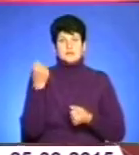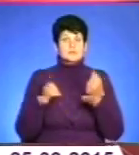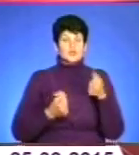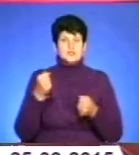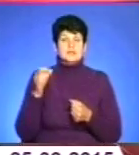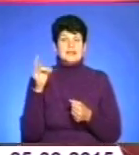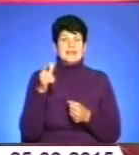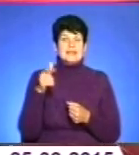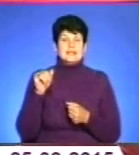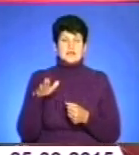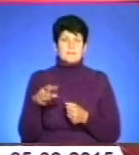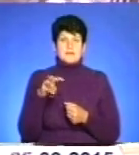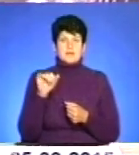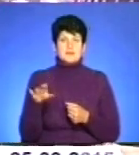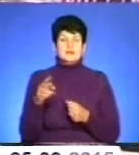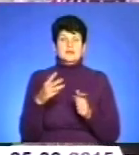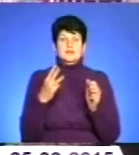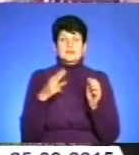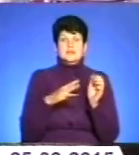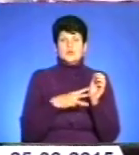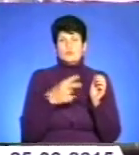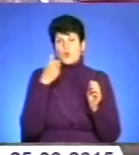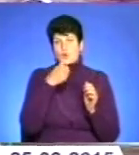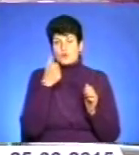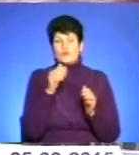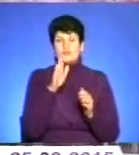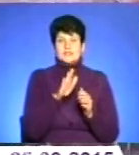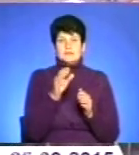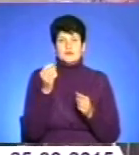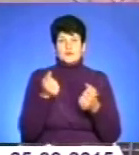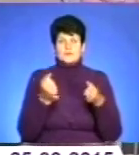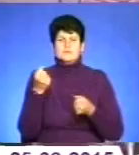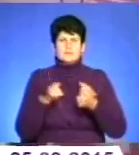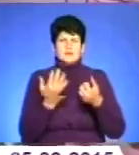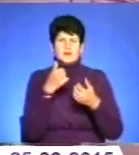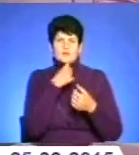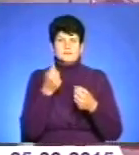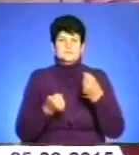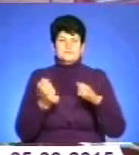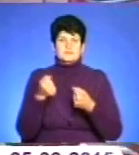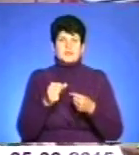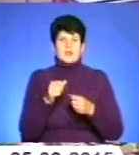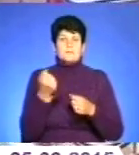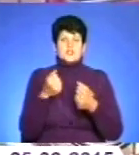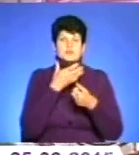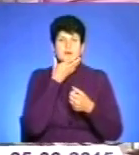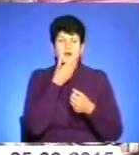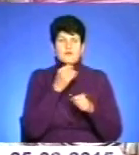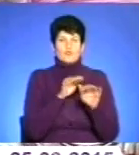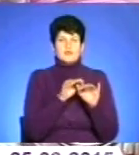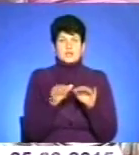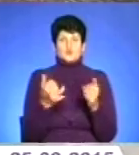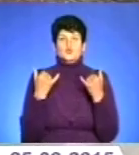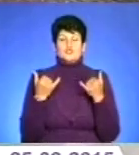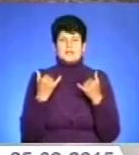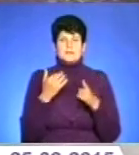Гітлера «Майбах» 37-го року. Володимир Шаповал кілька років уже ним курсує. Машина презентабельна, але у порівнянні із